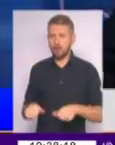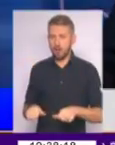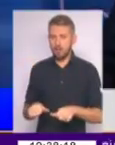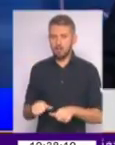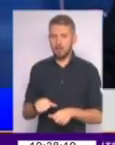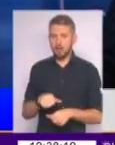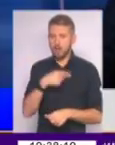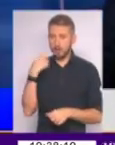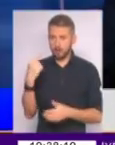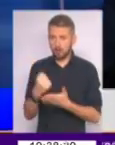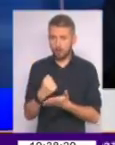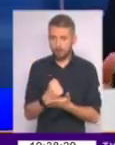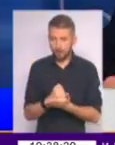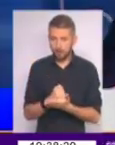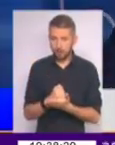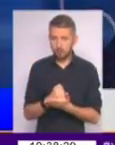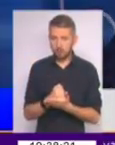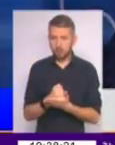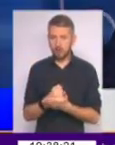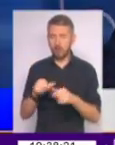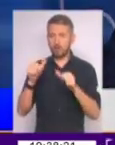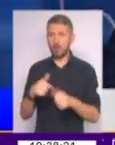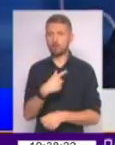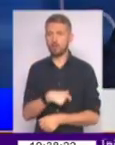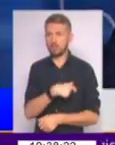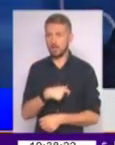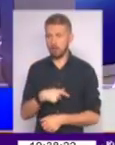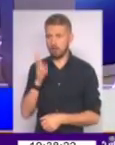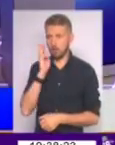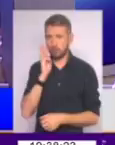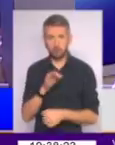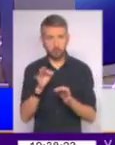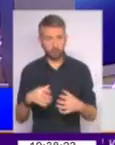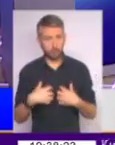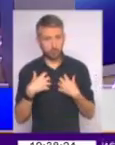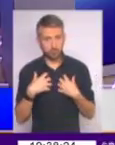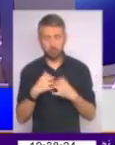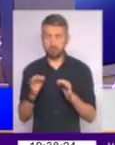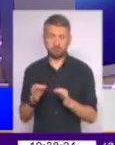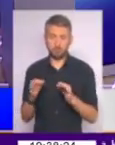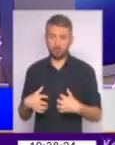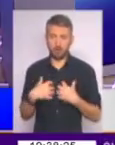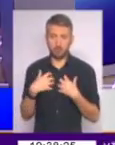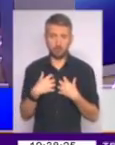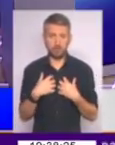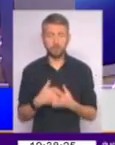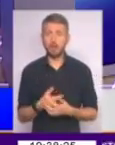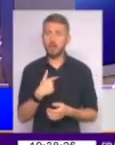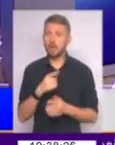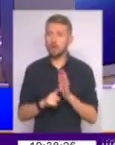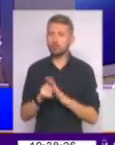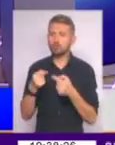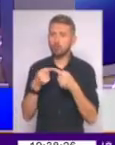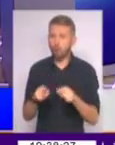Російську візу оформляє швейцарське посольство. І нічого страшного? Нічого Ніхто страшного. Не пострадав, бо я почну з другого, з